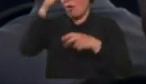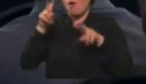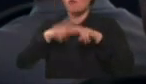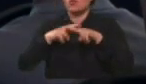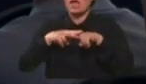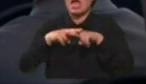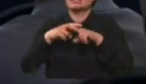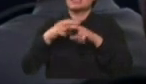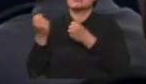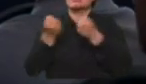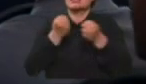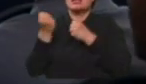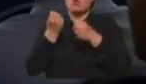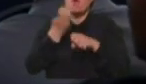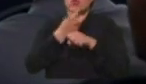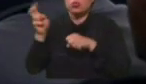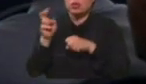wielkimi brawami, proszę.